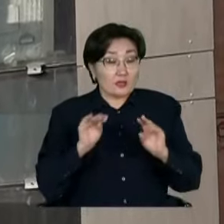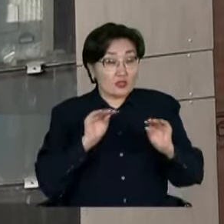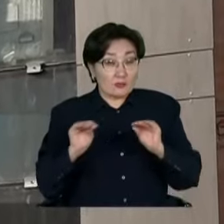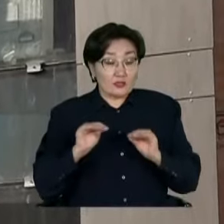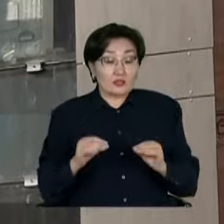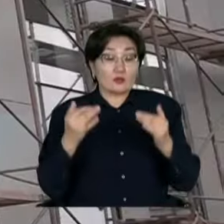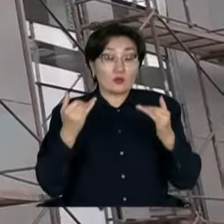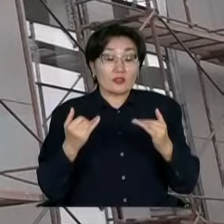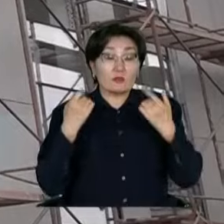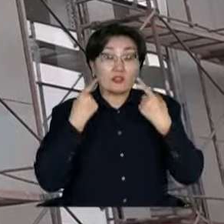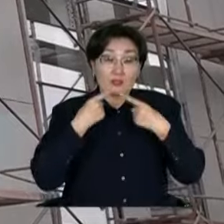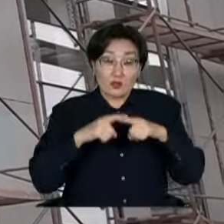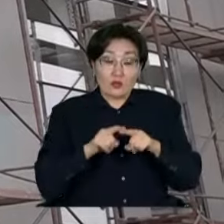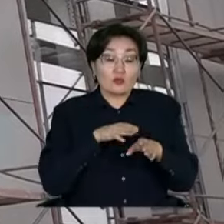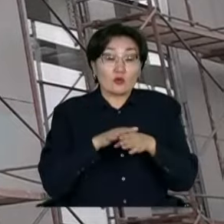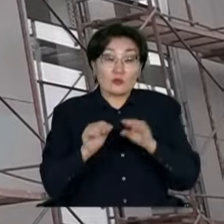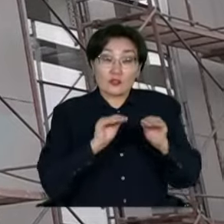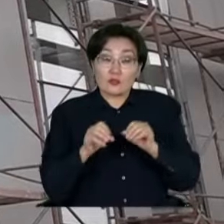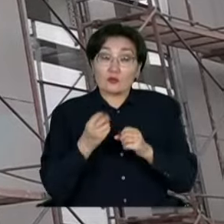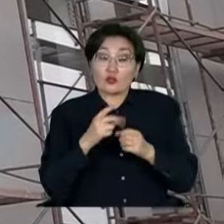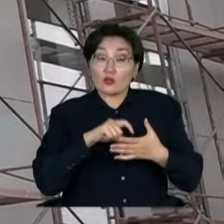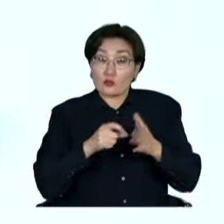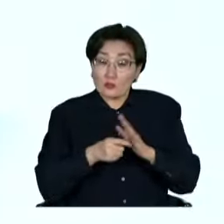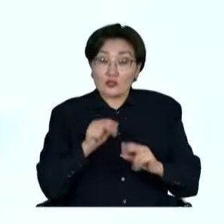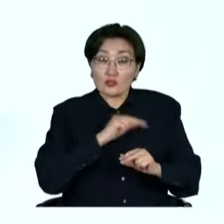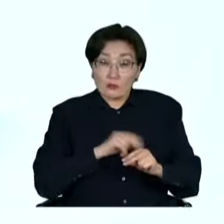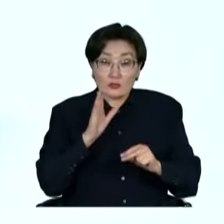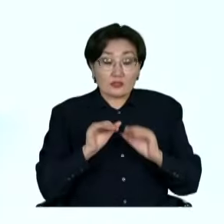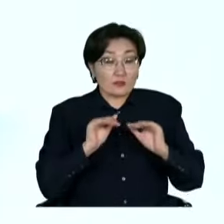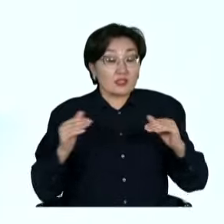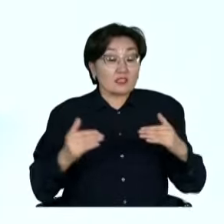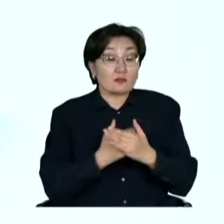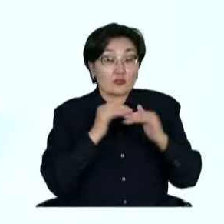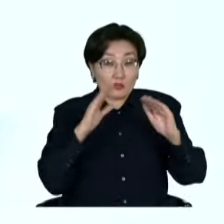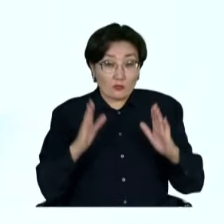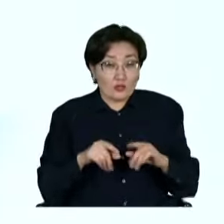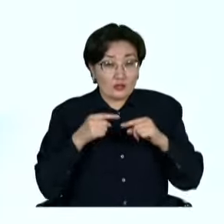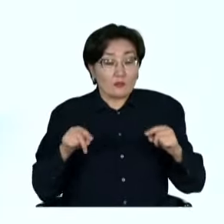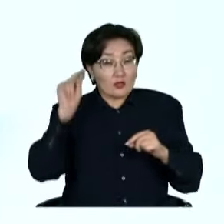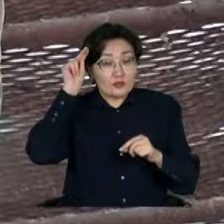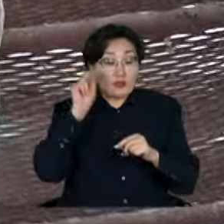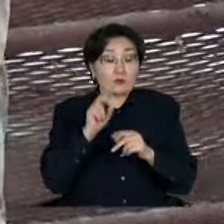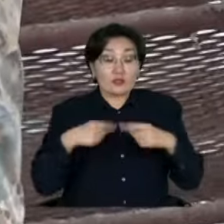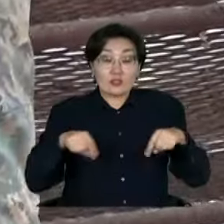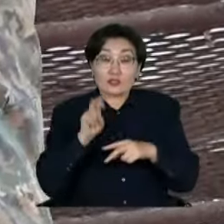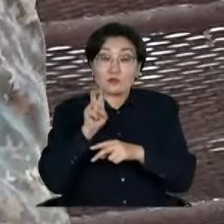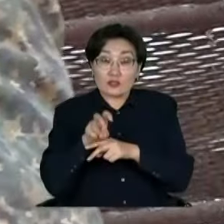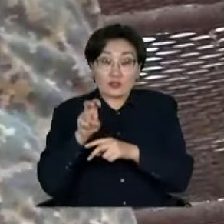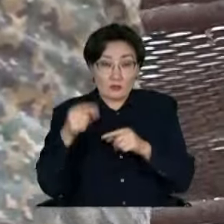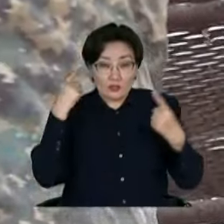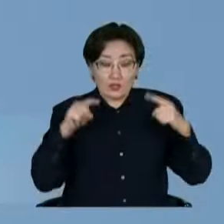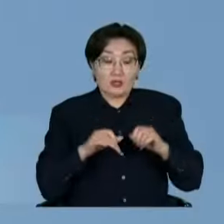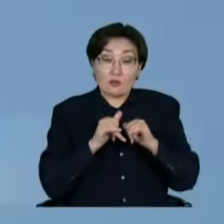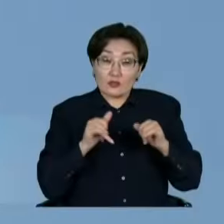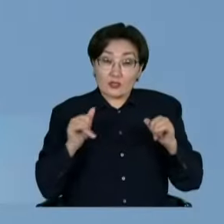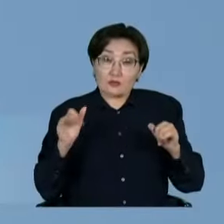жабдықталған заманауи технологияларға толы 12 бөлме жұмыс істейді. Балалар жаңа ғимаратта түрлі үйірмелерге қатысып, шығармашылық дағдыларын